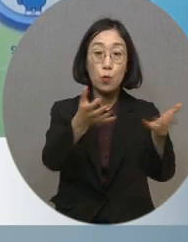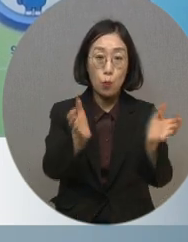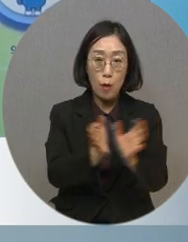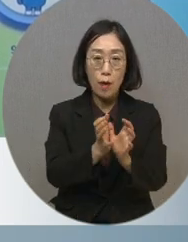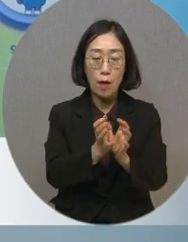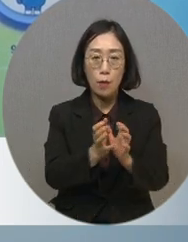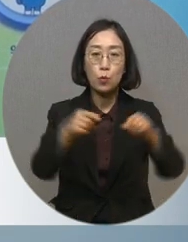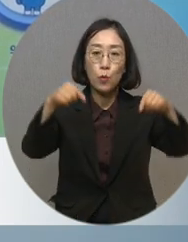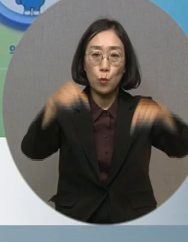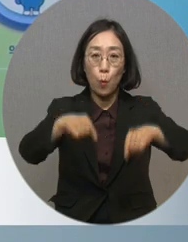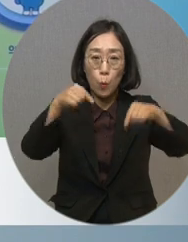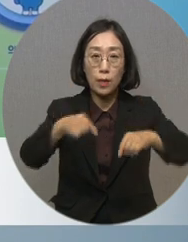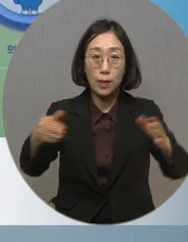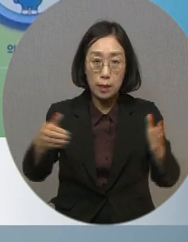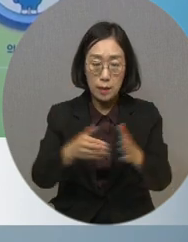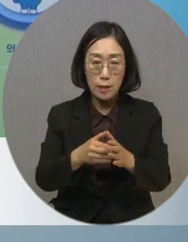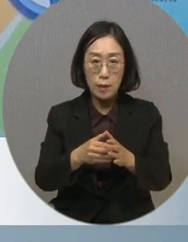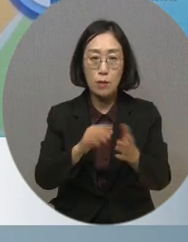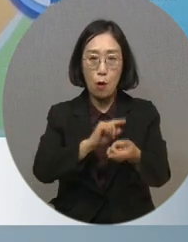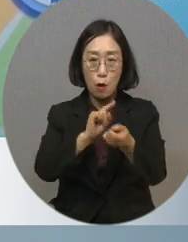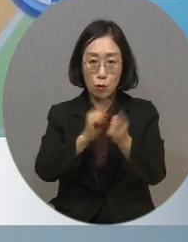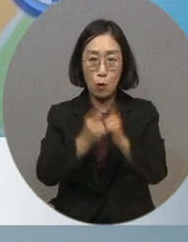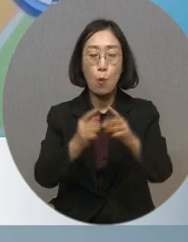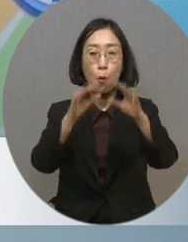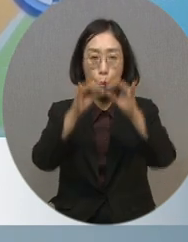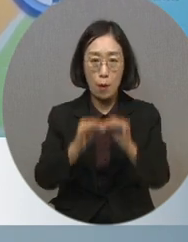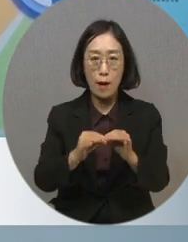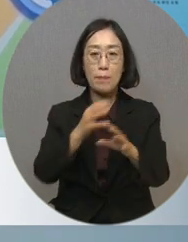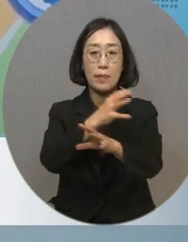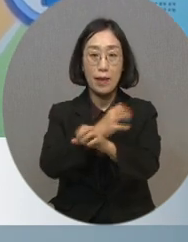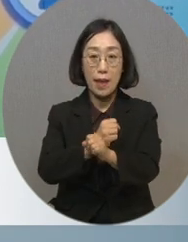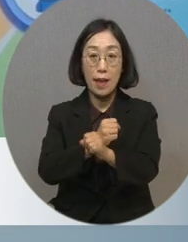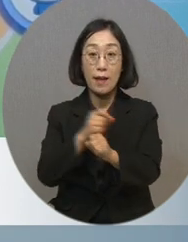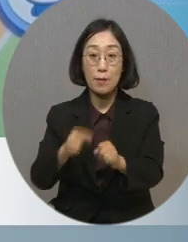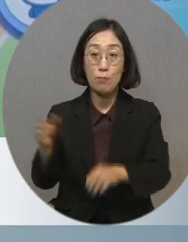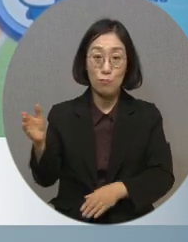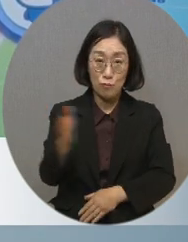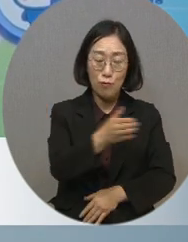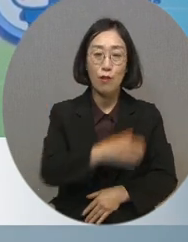얘기를 하면서 공감을 하고 이 MOU를 계기로